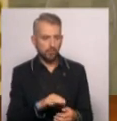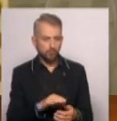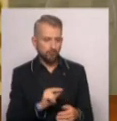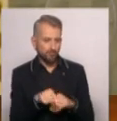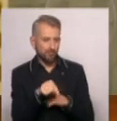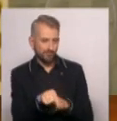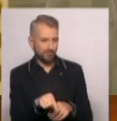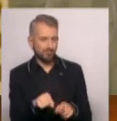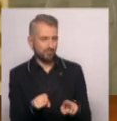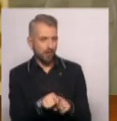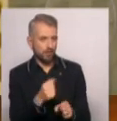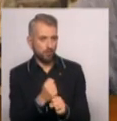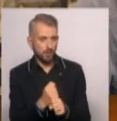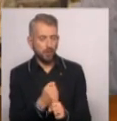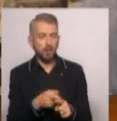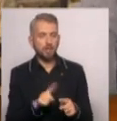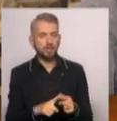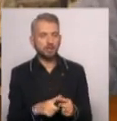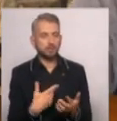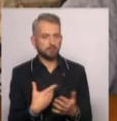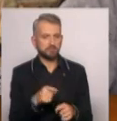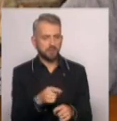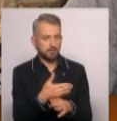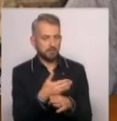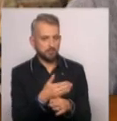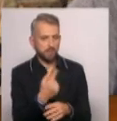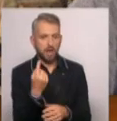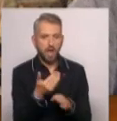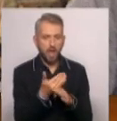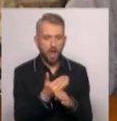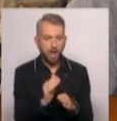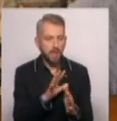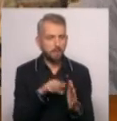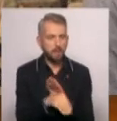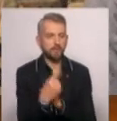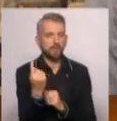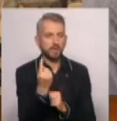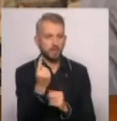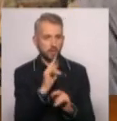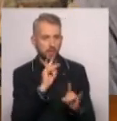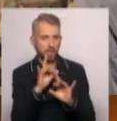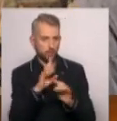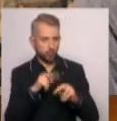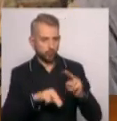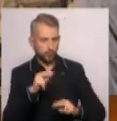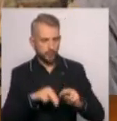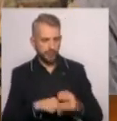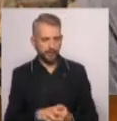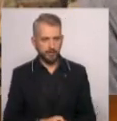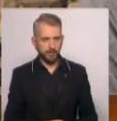але це є єдиним, це є елементом єдиної концепції. Рекламної конструкції, так. От,